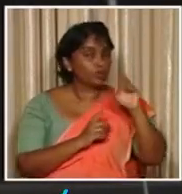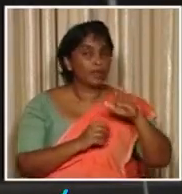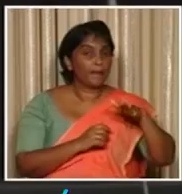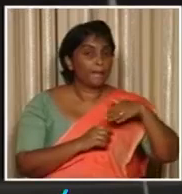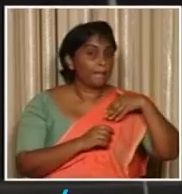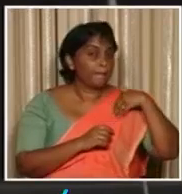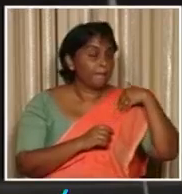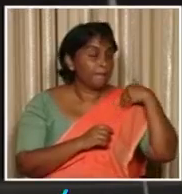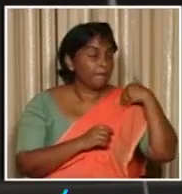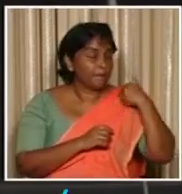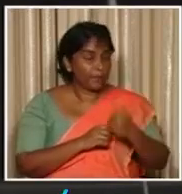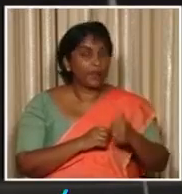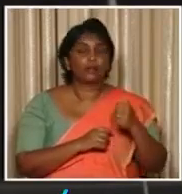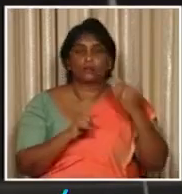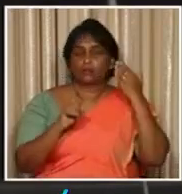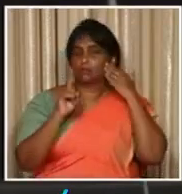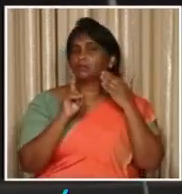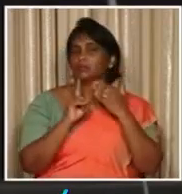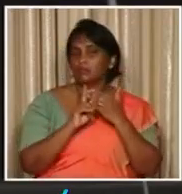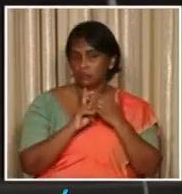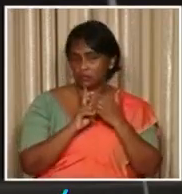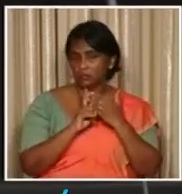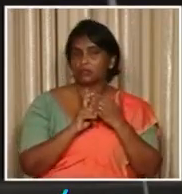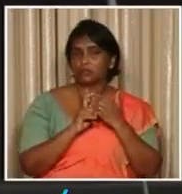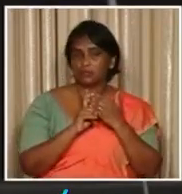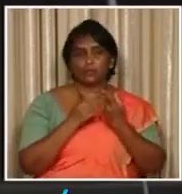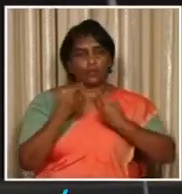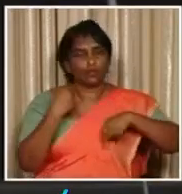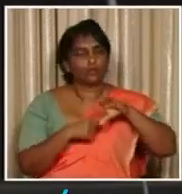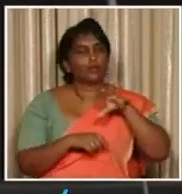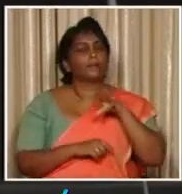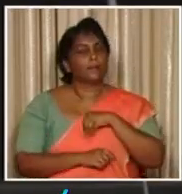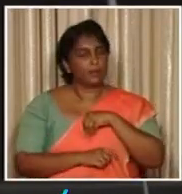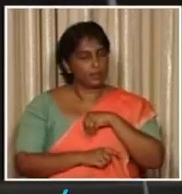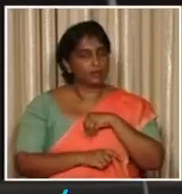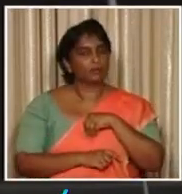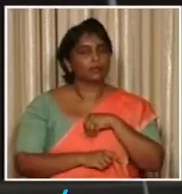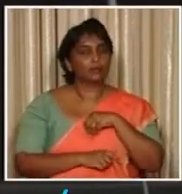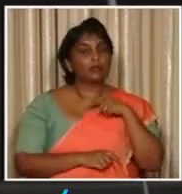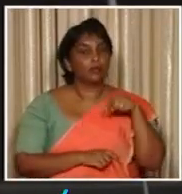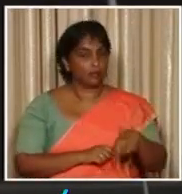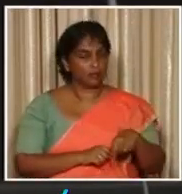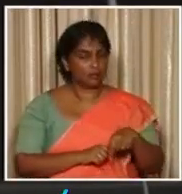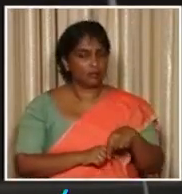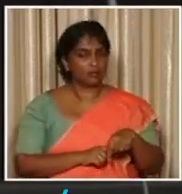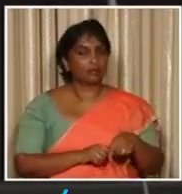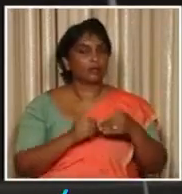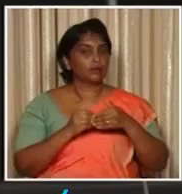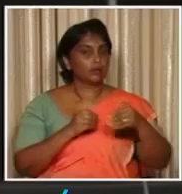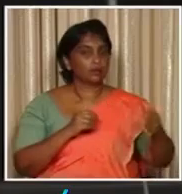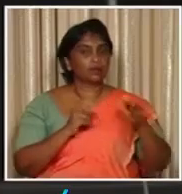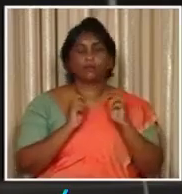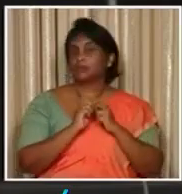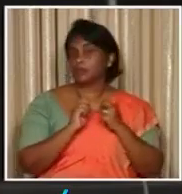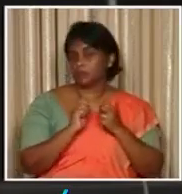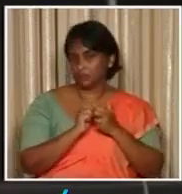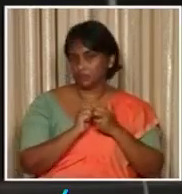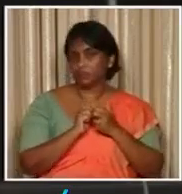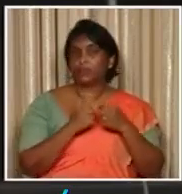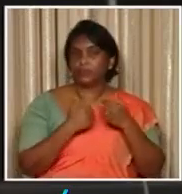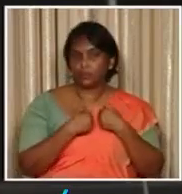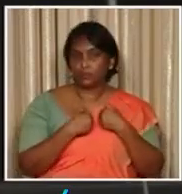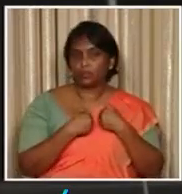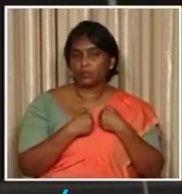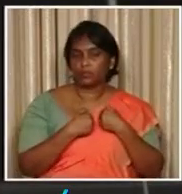ප්‍රධානම ශේෂ්ත්‍රයක් හැටියට අපි කවුරුත් පිළිගන්න ඕනේ. මේ අද ඇති වෙලා තියෙන තත්ත්වය අපි